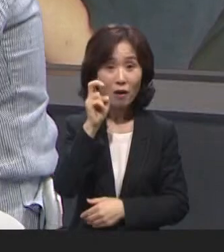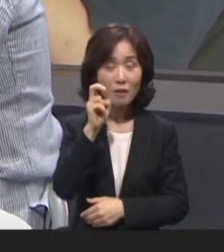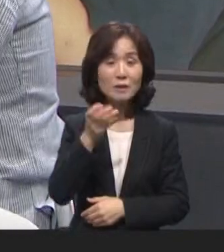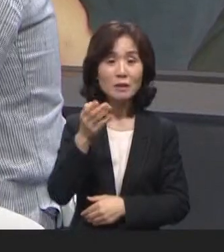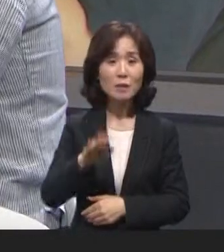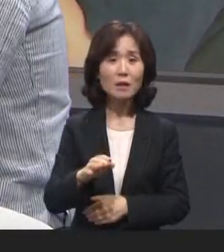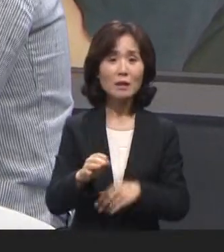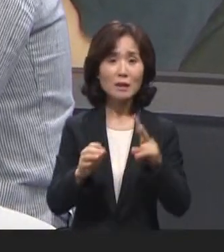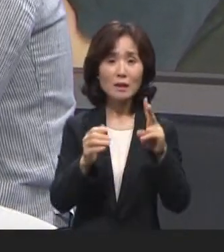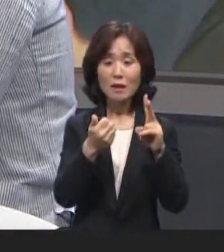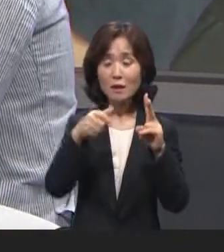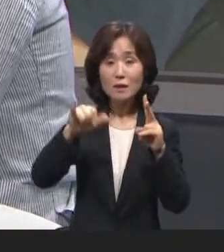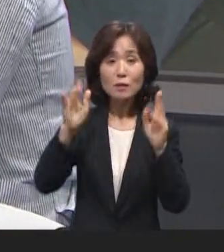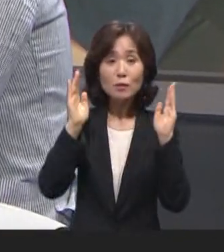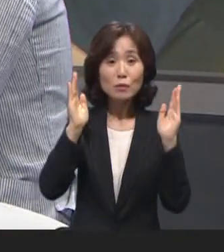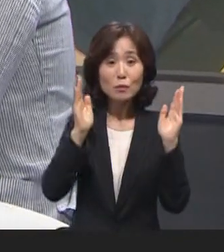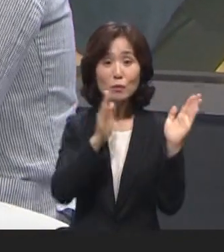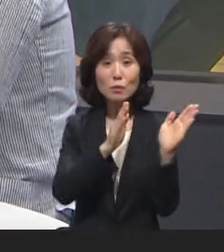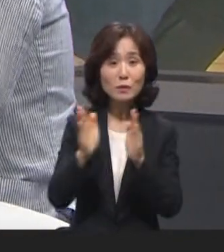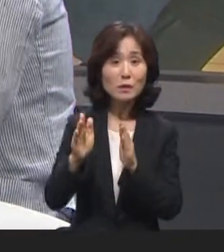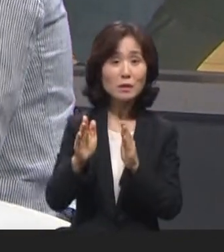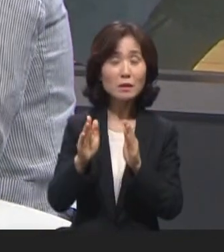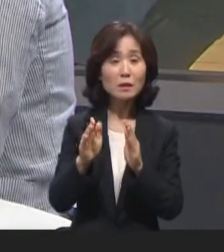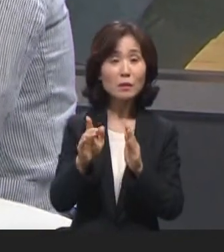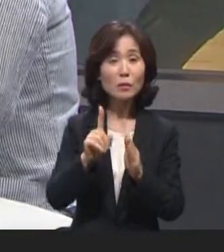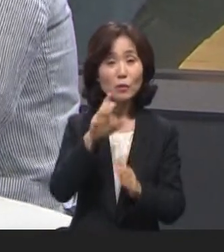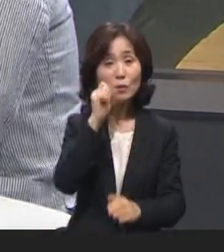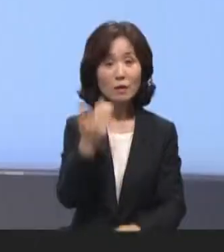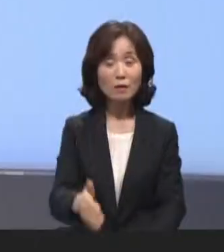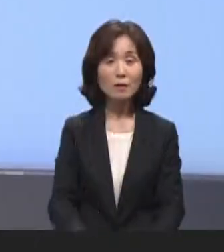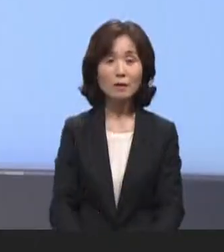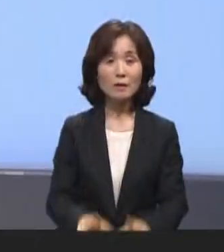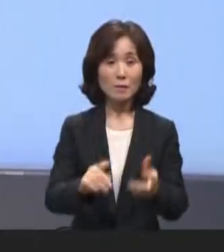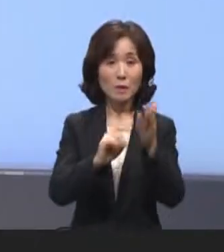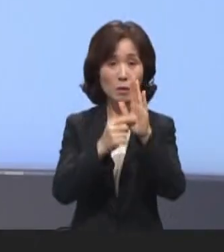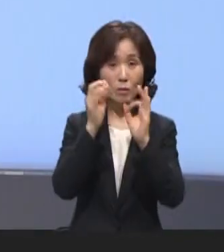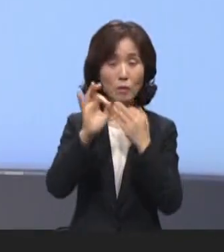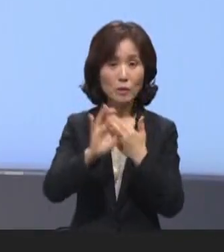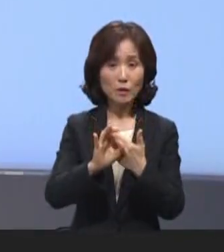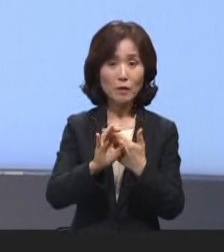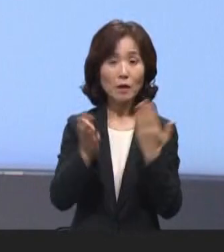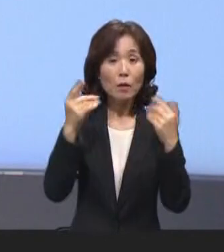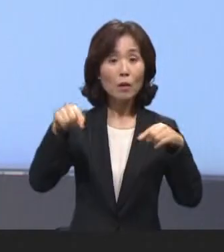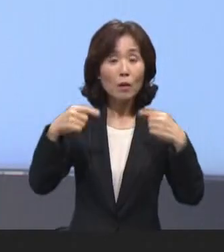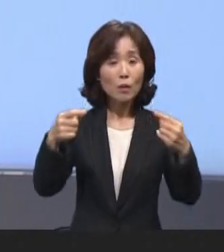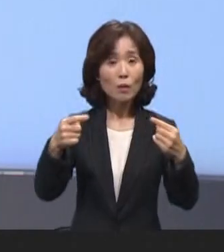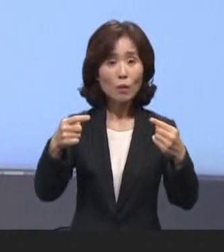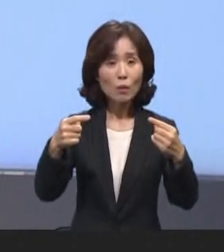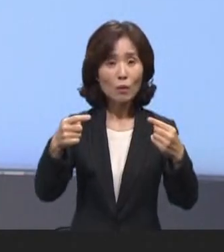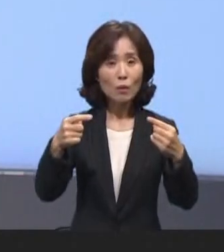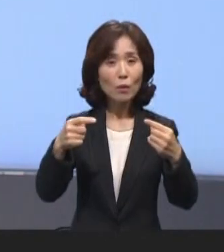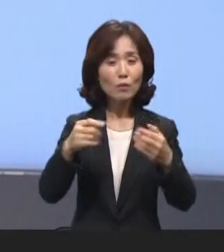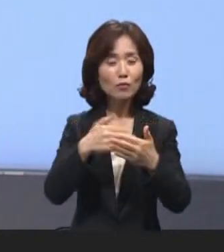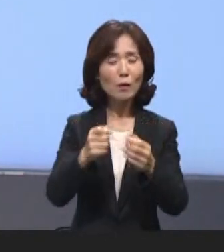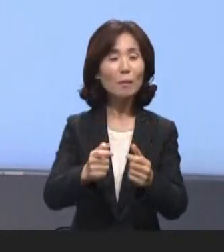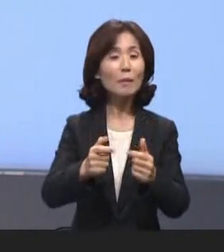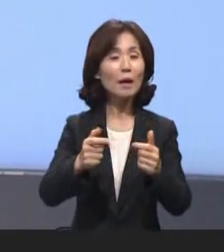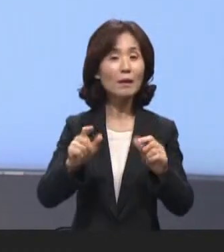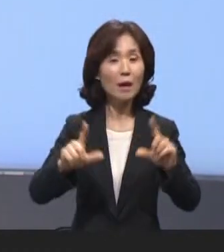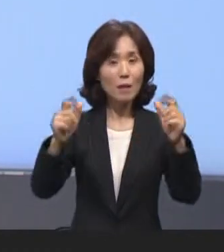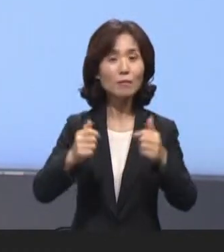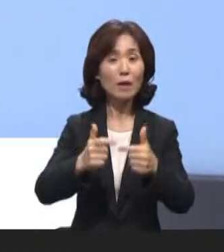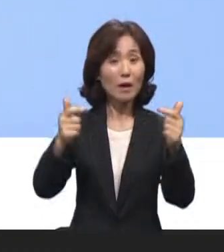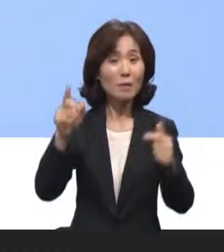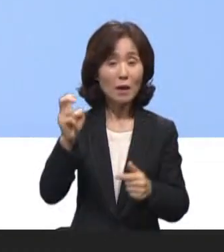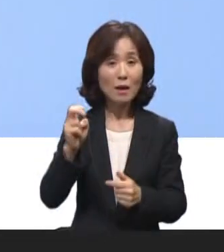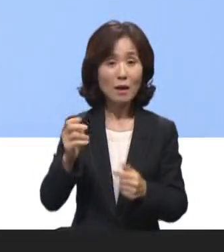뭐 부터 하는게 제일 좋을까요 일단 현재 발표된 거의 하면 출석 그니까 등교할 것이 좀만 예측이 되고 있는데요 학교에